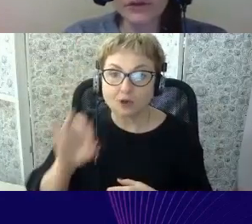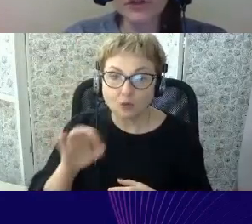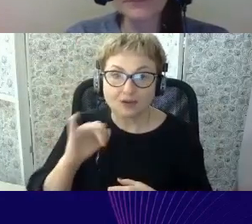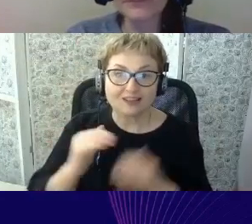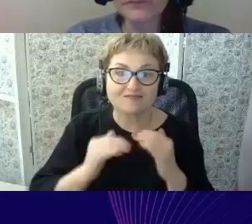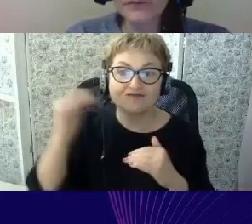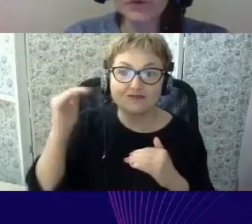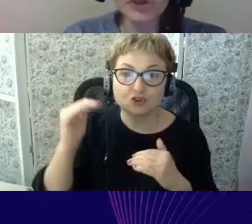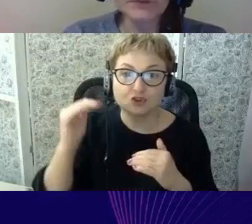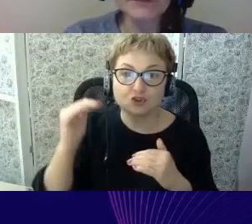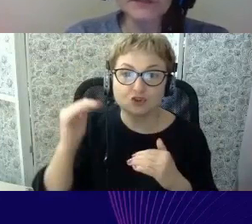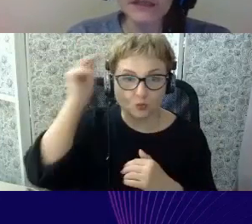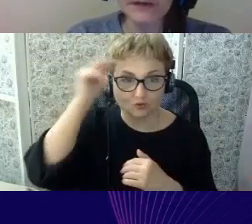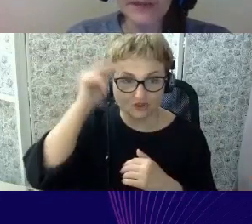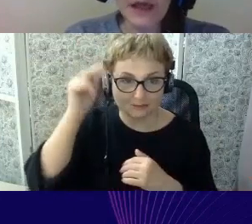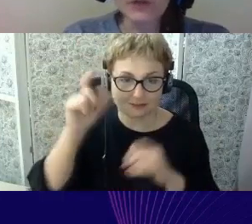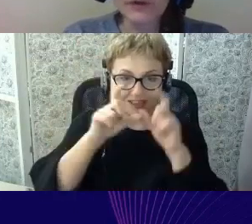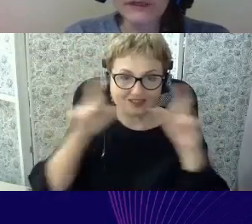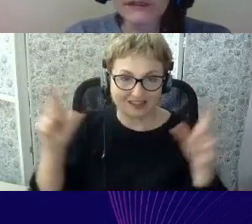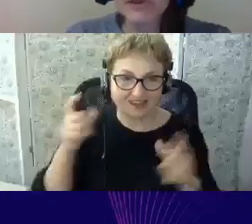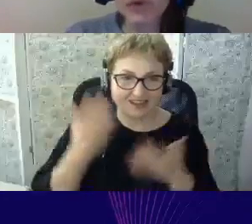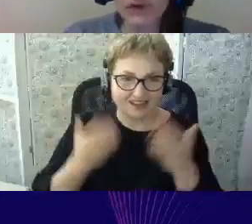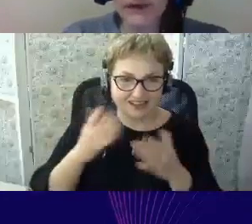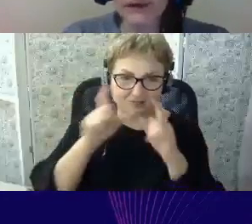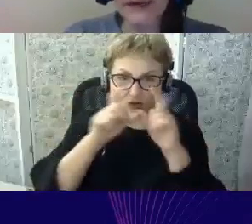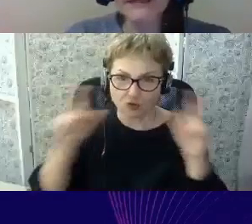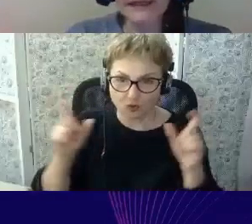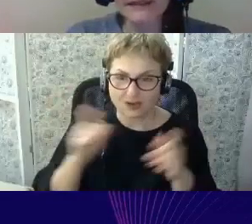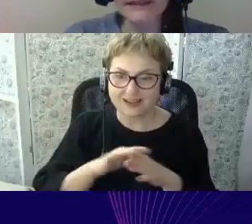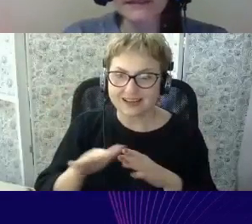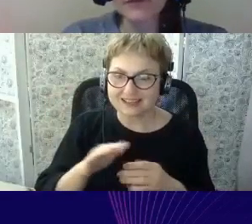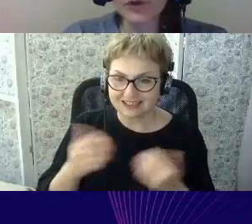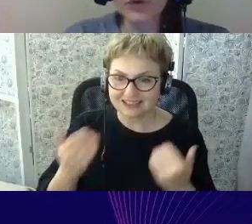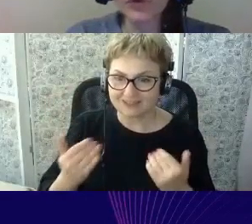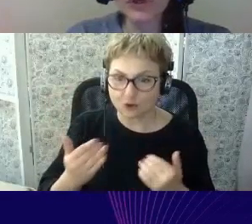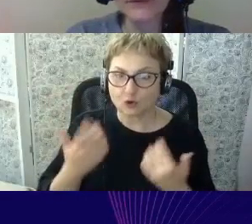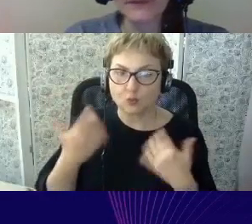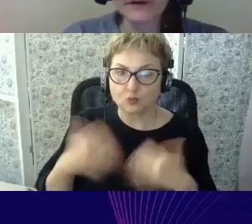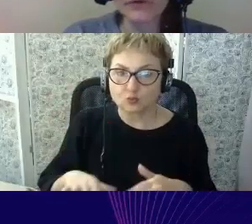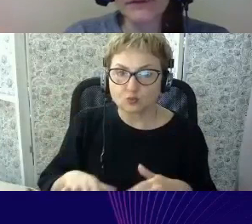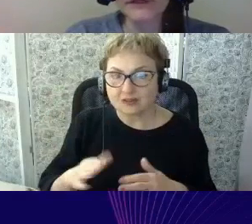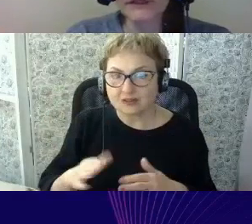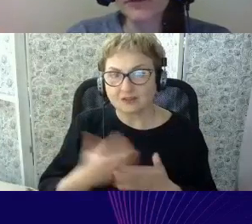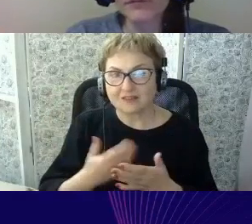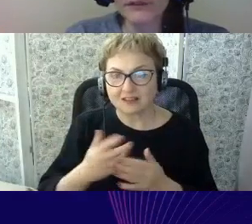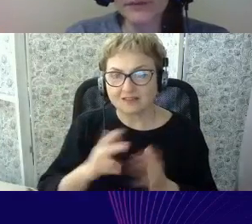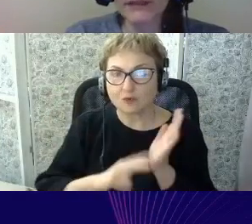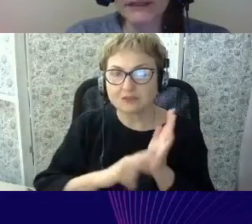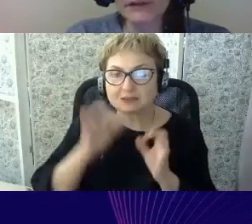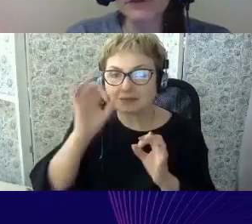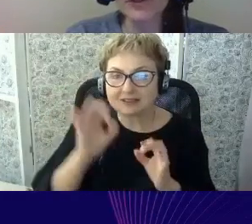и высшем учебном заведении. Но если в школе реализация сегодня уже, ну, наверное,